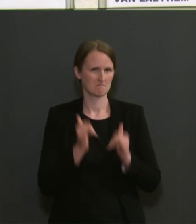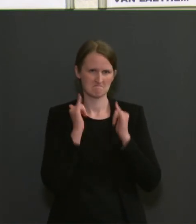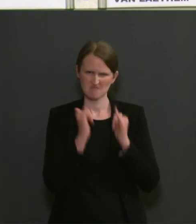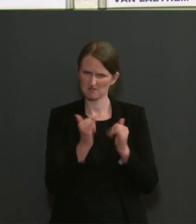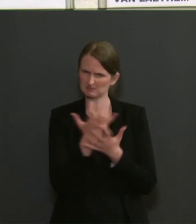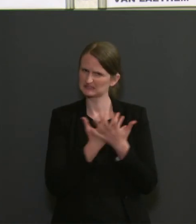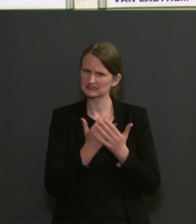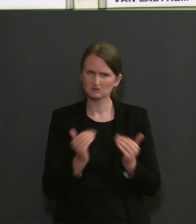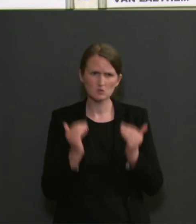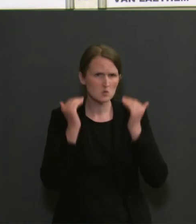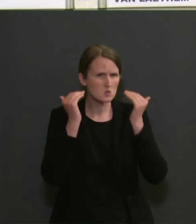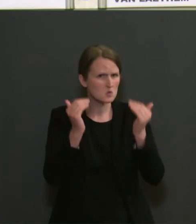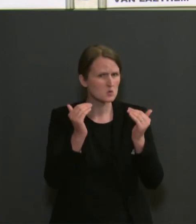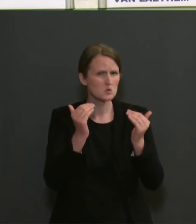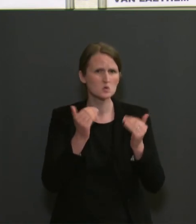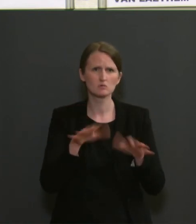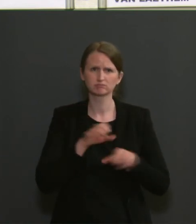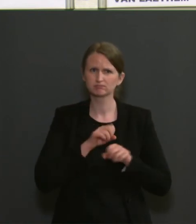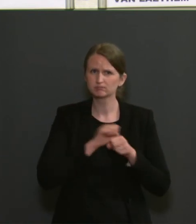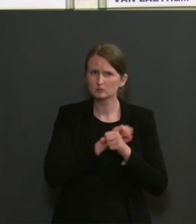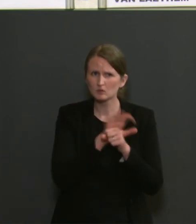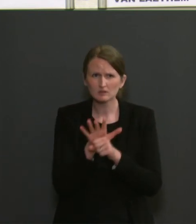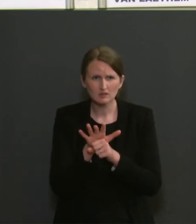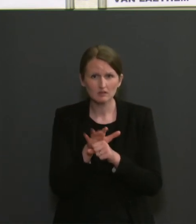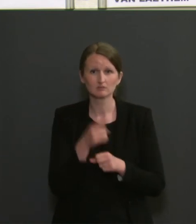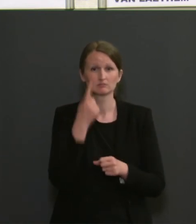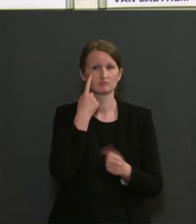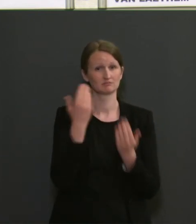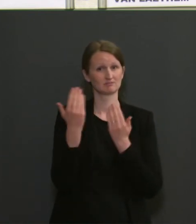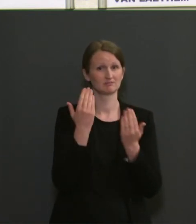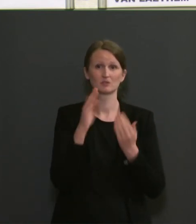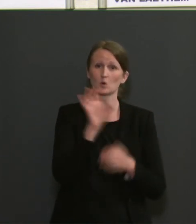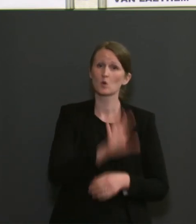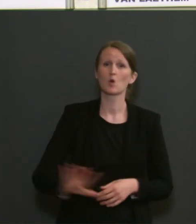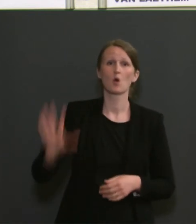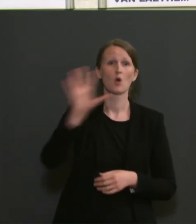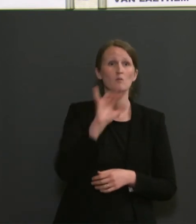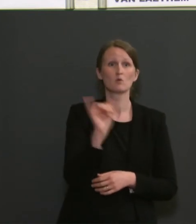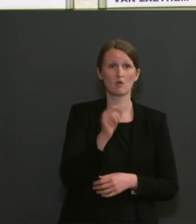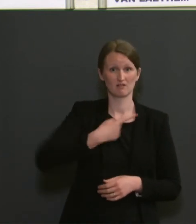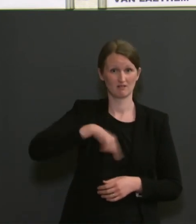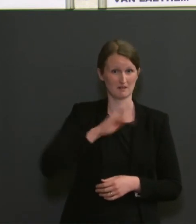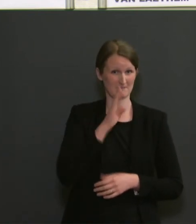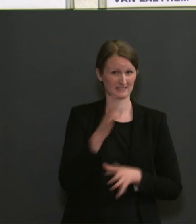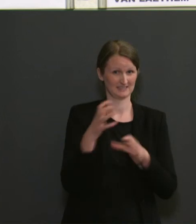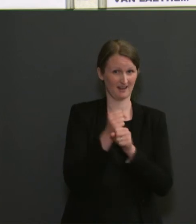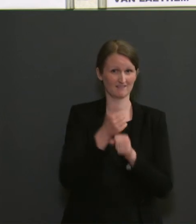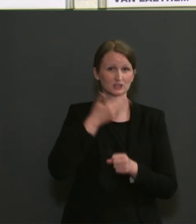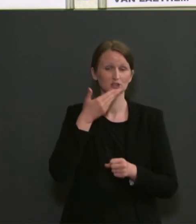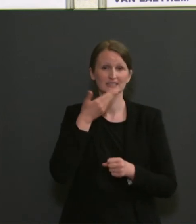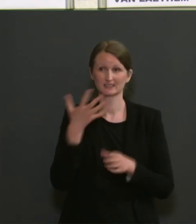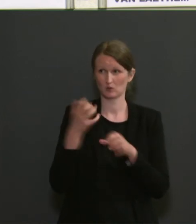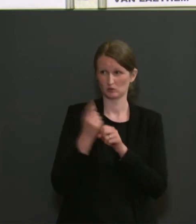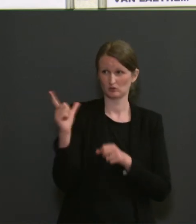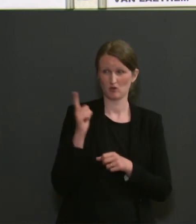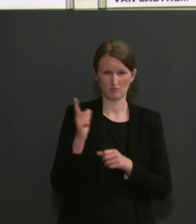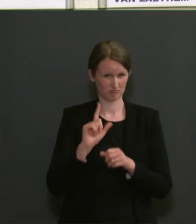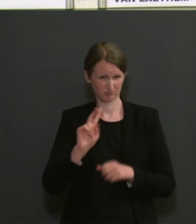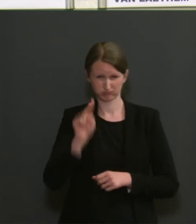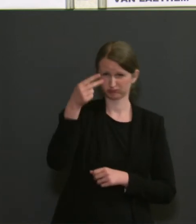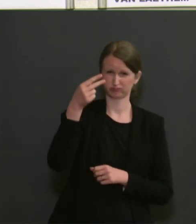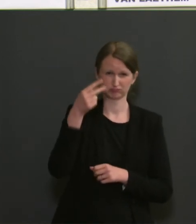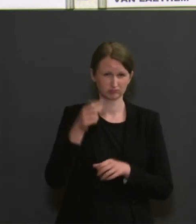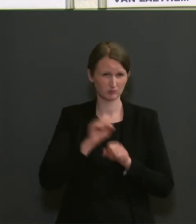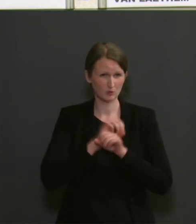la Tchéquie, les champions malheureux au niveau européen du nombre de nouvelles infections. Il y a donc clairement là